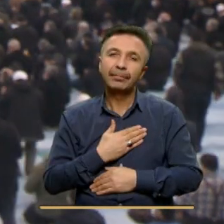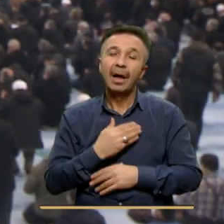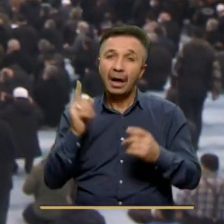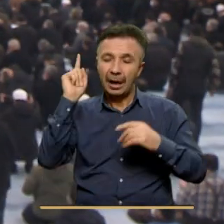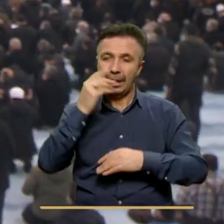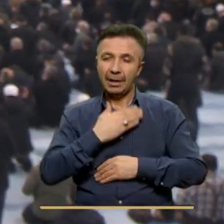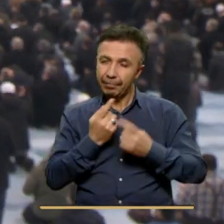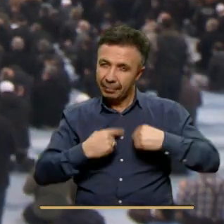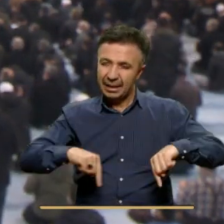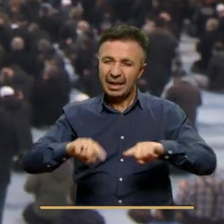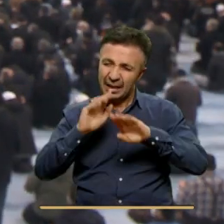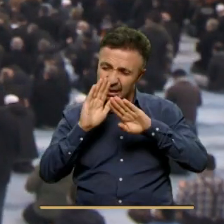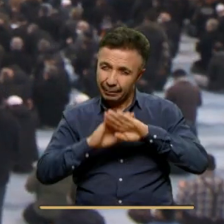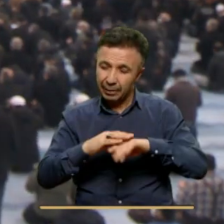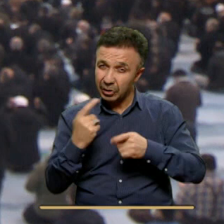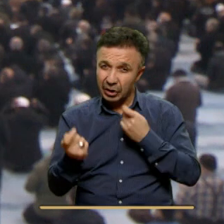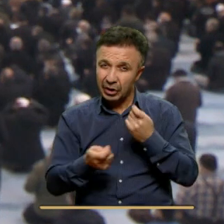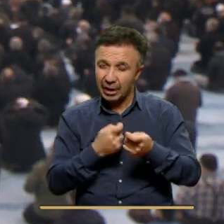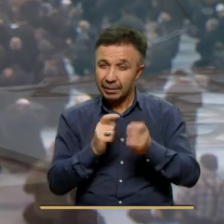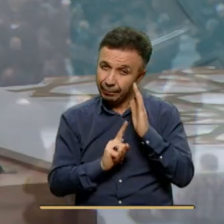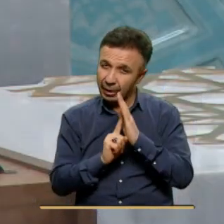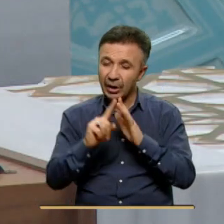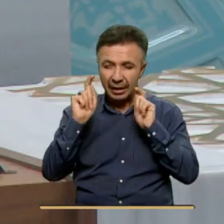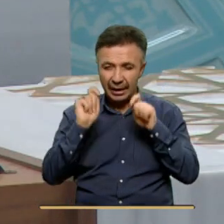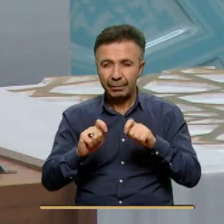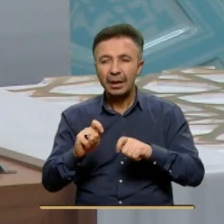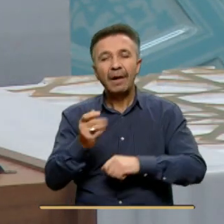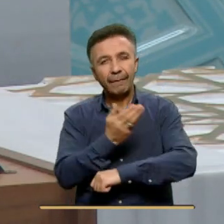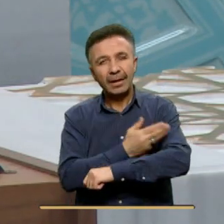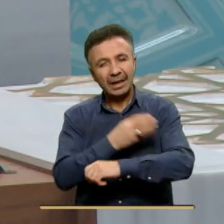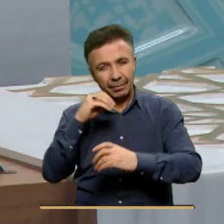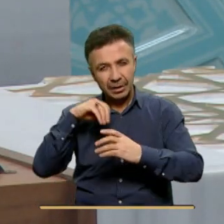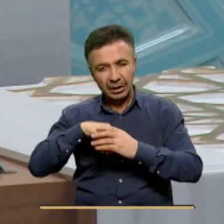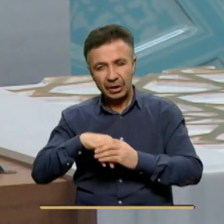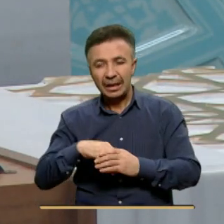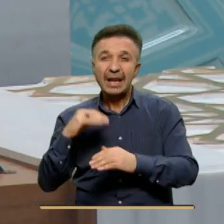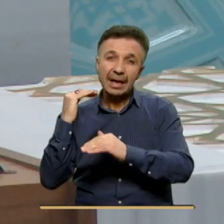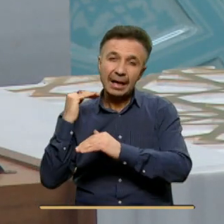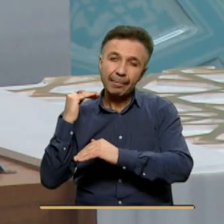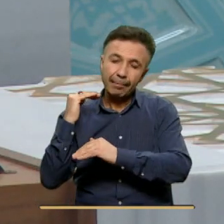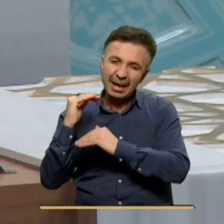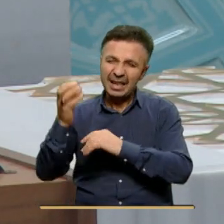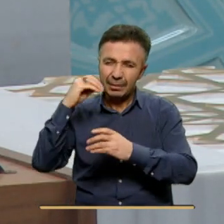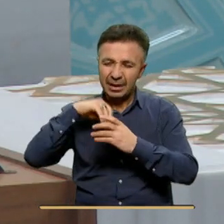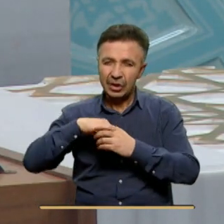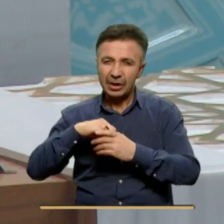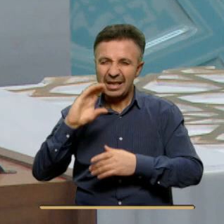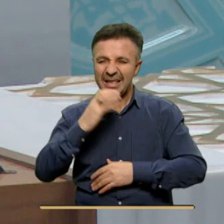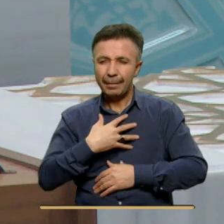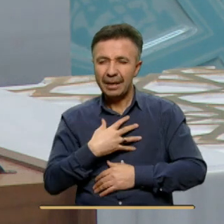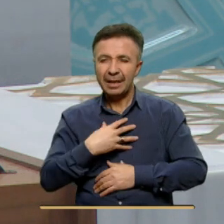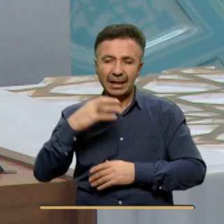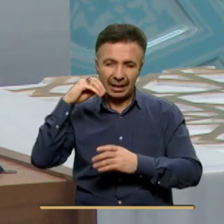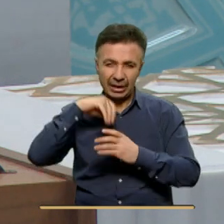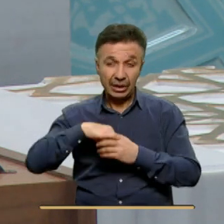bizleri yaptığımız işlerimizde muvaffak eyle. Vatanımız için, milletimiz için, dinimiz için en güzel